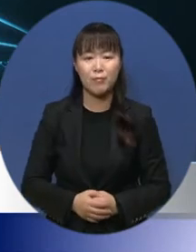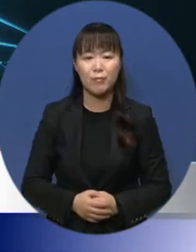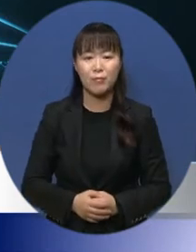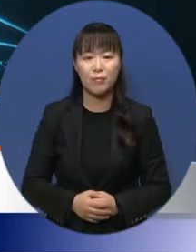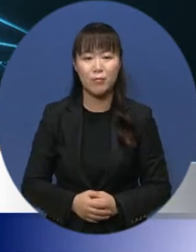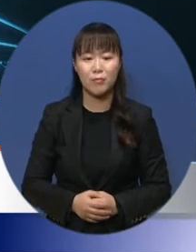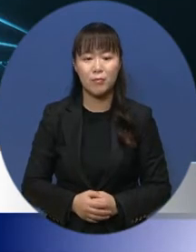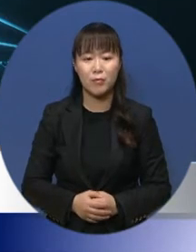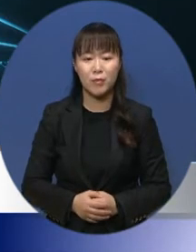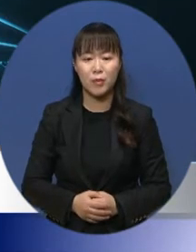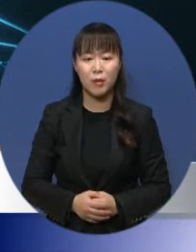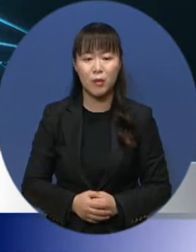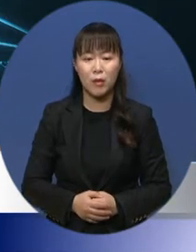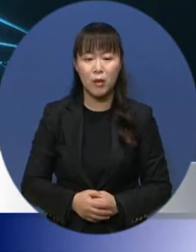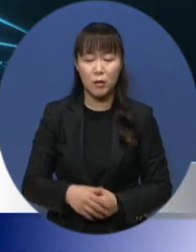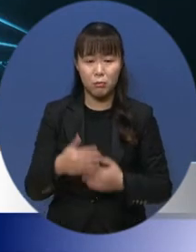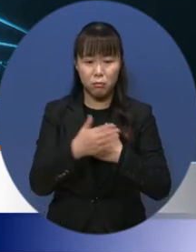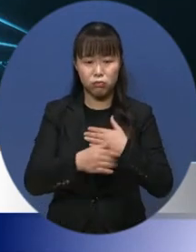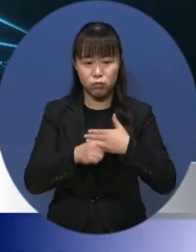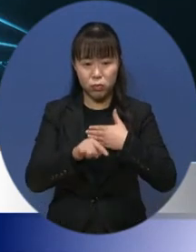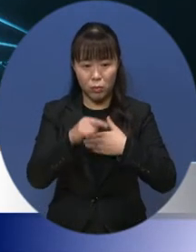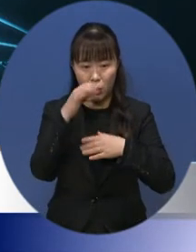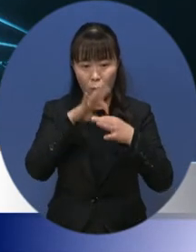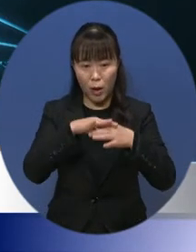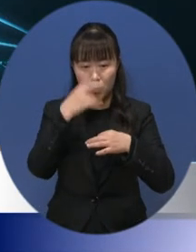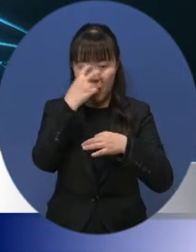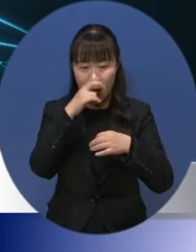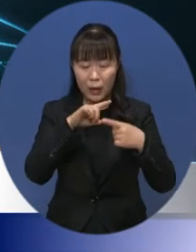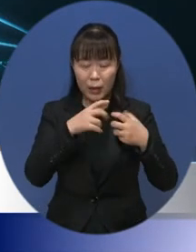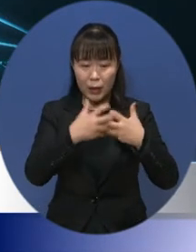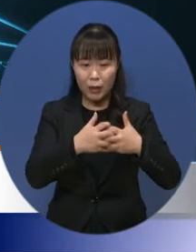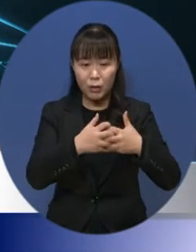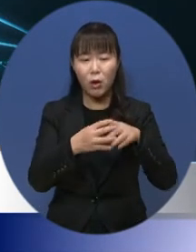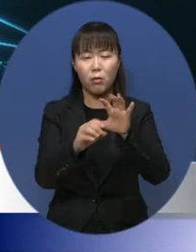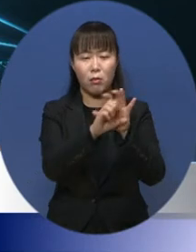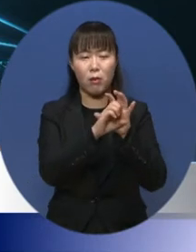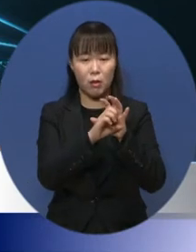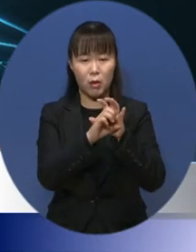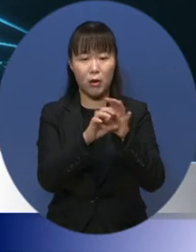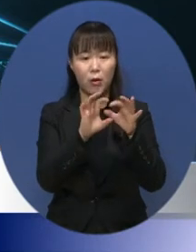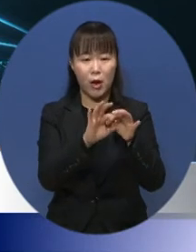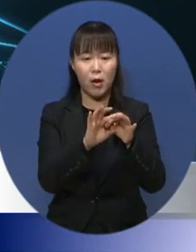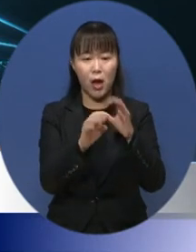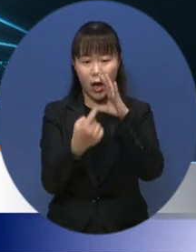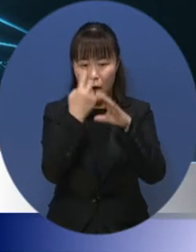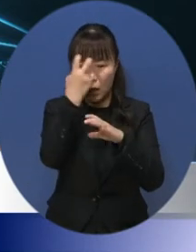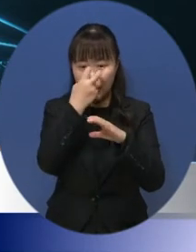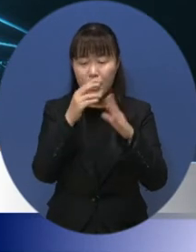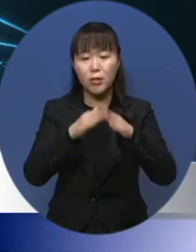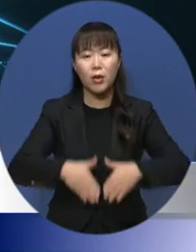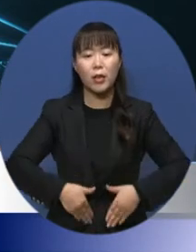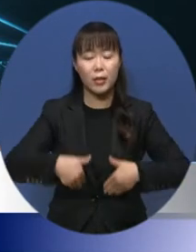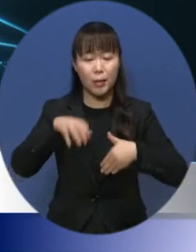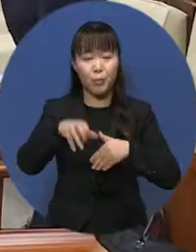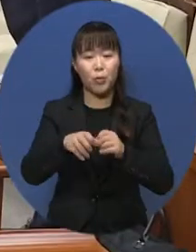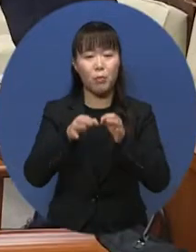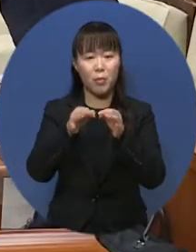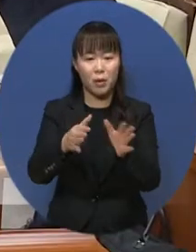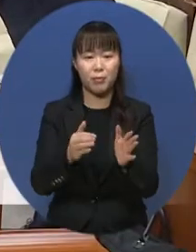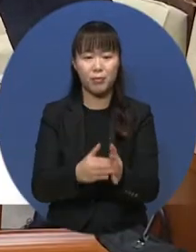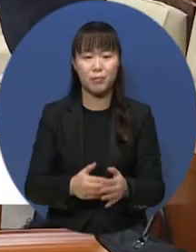1 채울 진단기기 개발 업체가 3억원 상당의 코론 알고 진단 기태를 전라남도의 기부했습니다